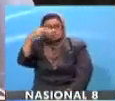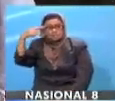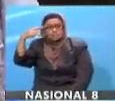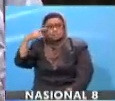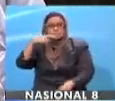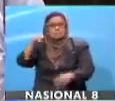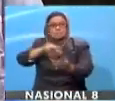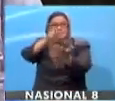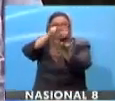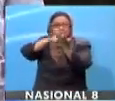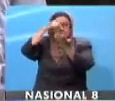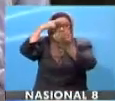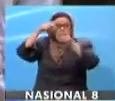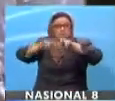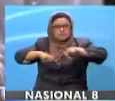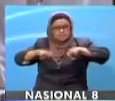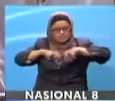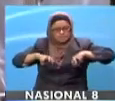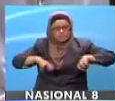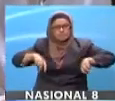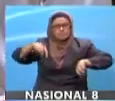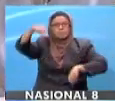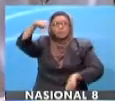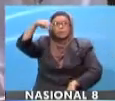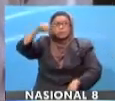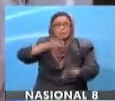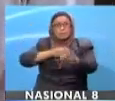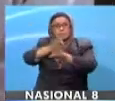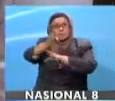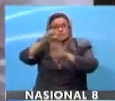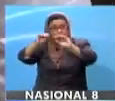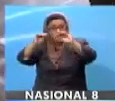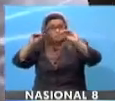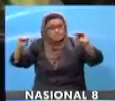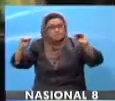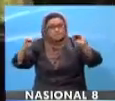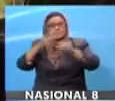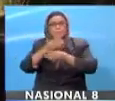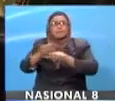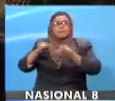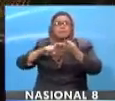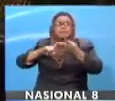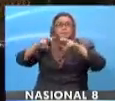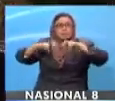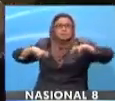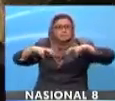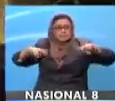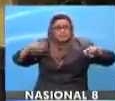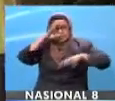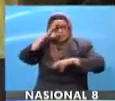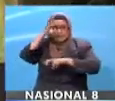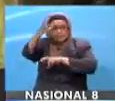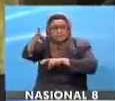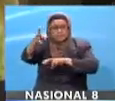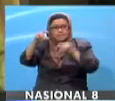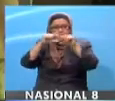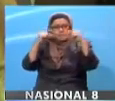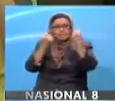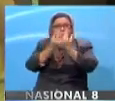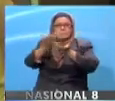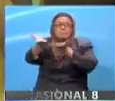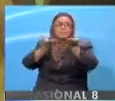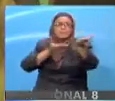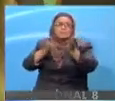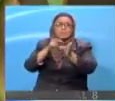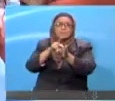hasil penyelidikan yang berkualiti dalam bidang pengajaran, penyelidikan dan inovasi serta kategori khidmat